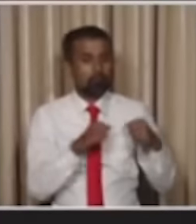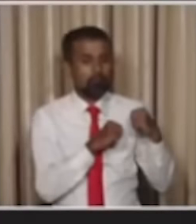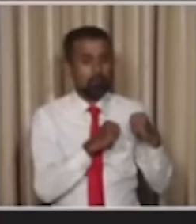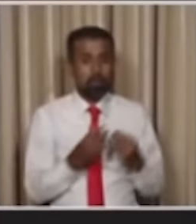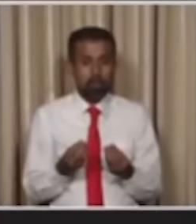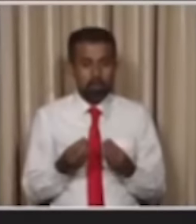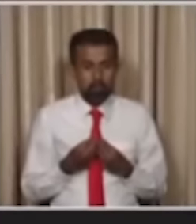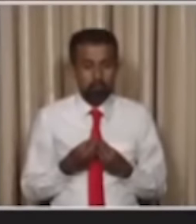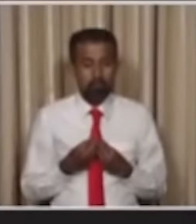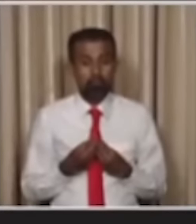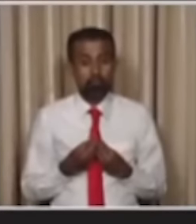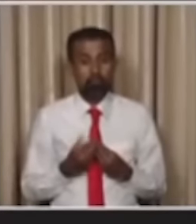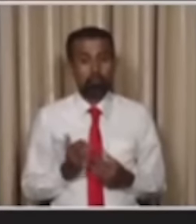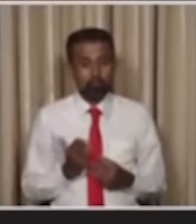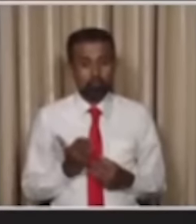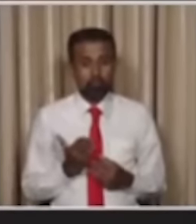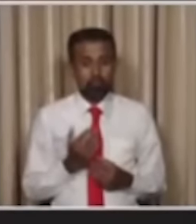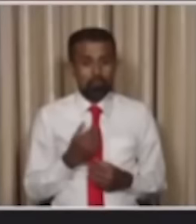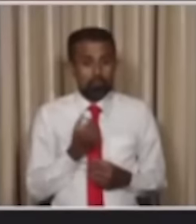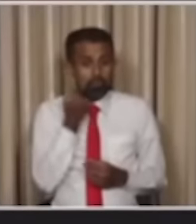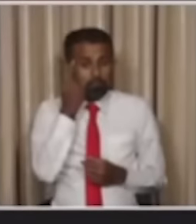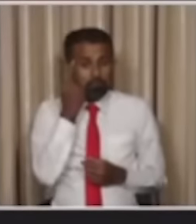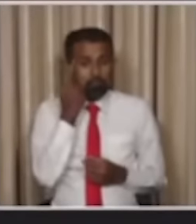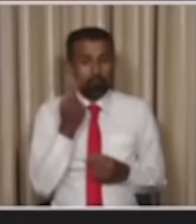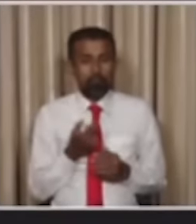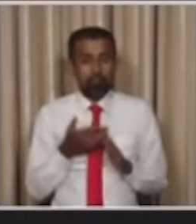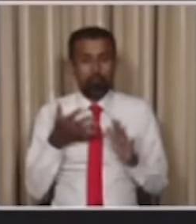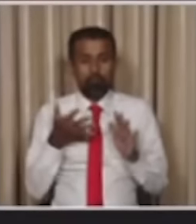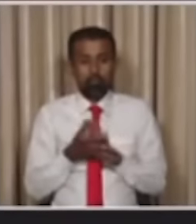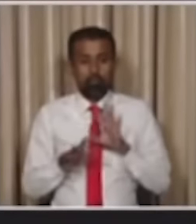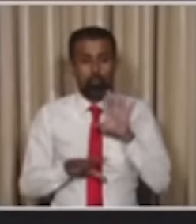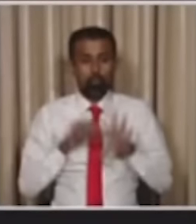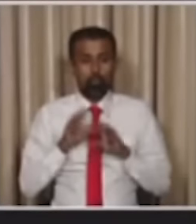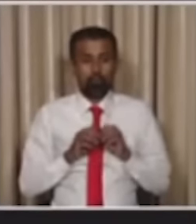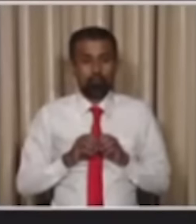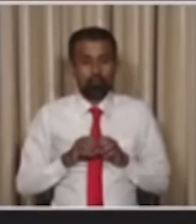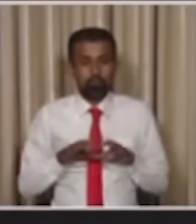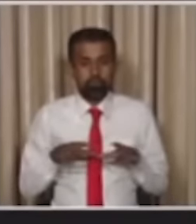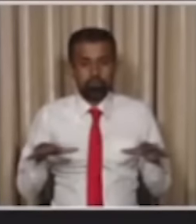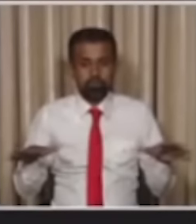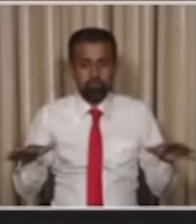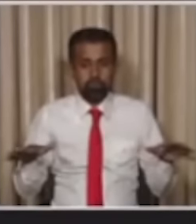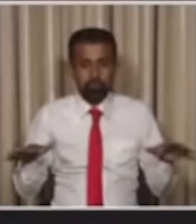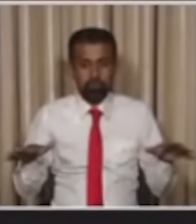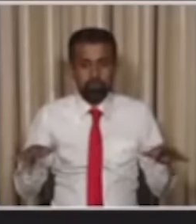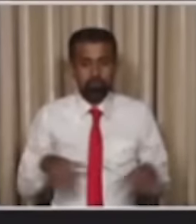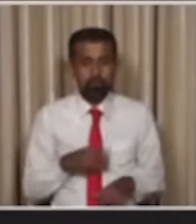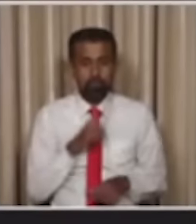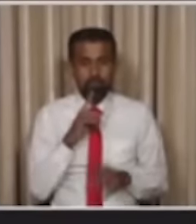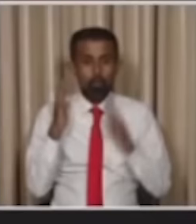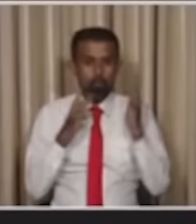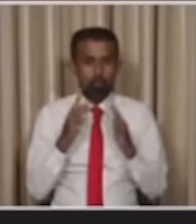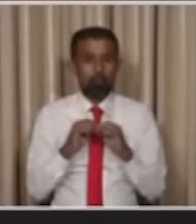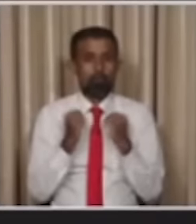ලබා ගැනීම වෙනුවෙන් තමයි චේතනාන්විතව මේ වැරදි තොරතුරු ප්‍රචාරය කරන්නේ. මං අර කියන World Economic